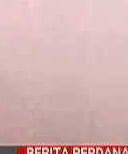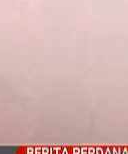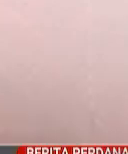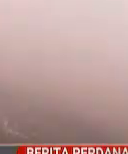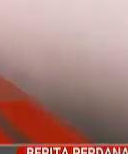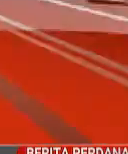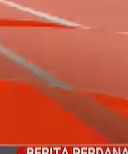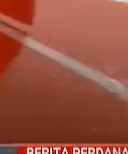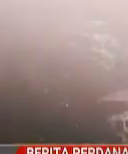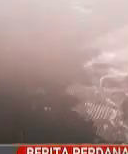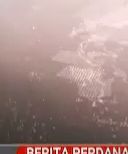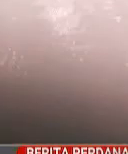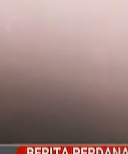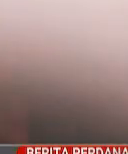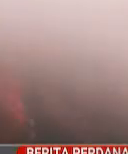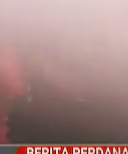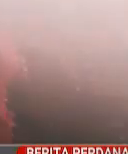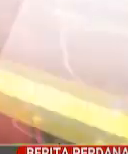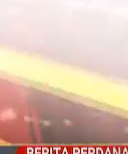hai